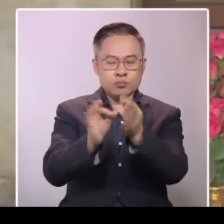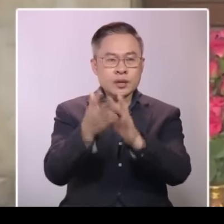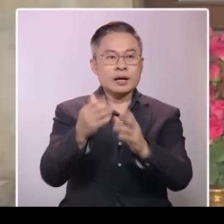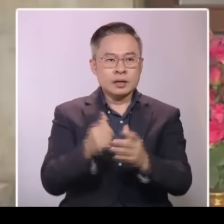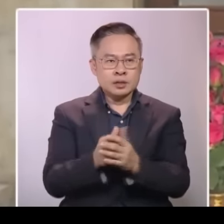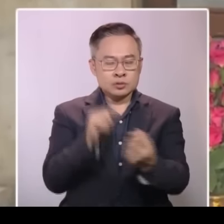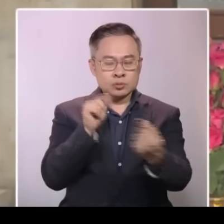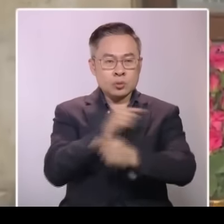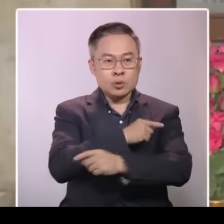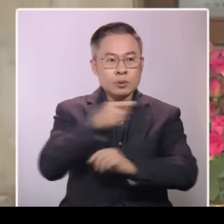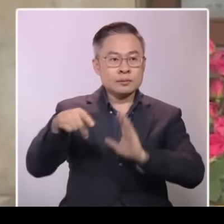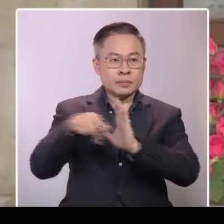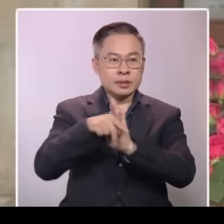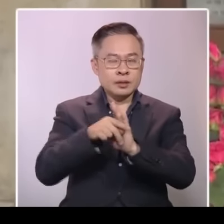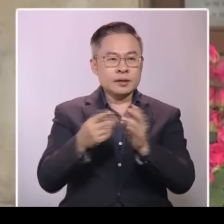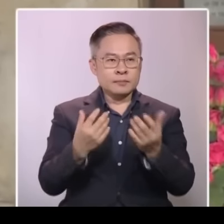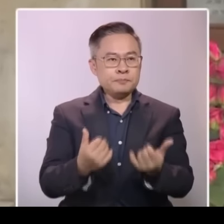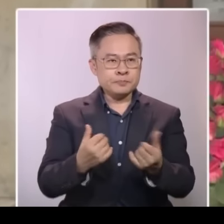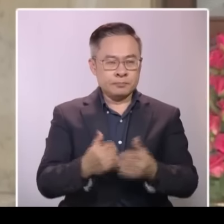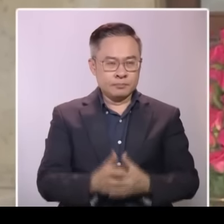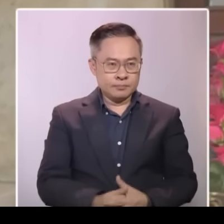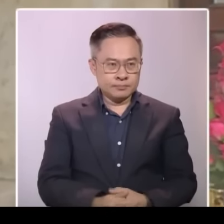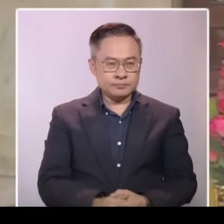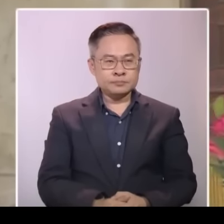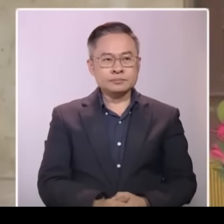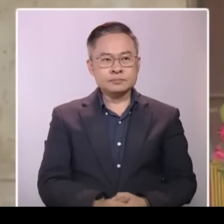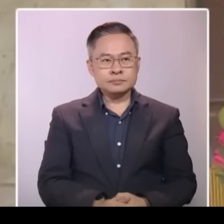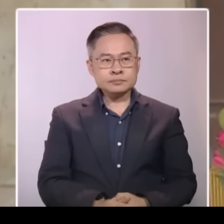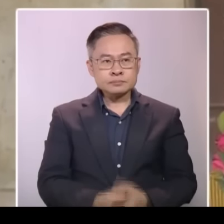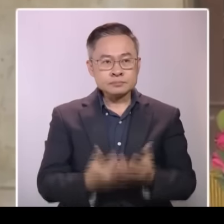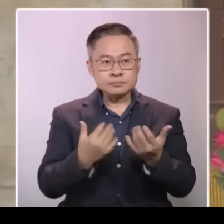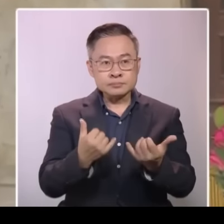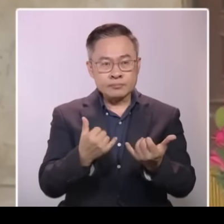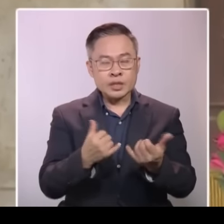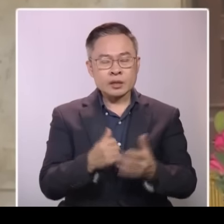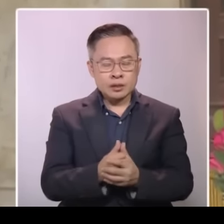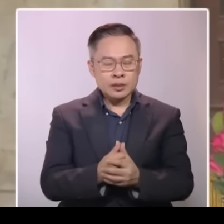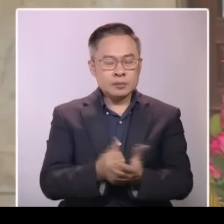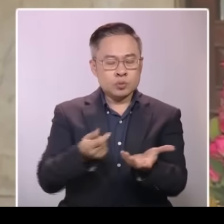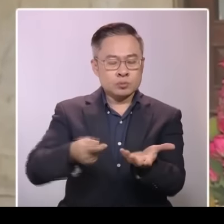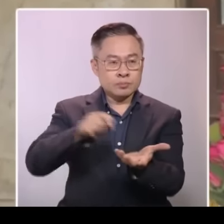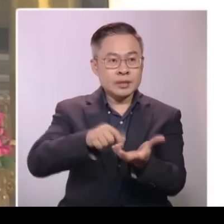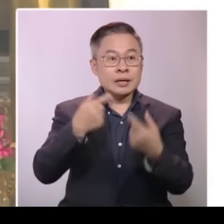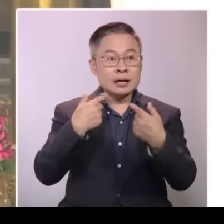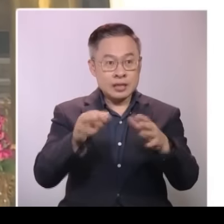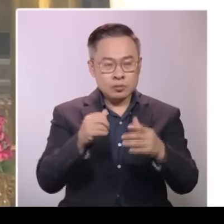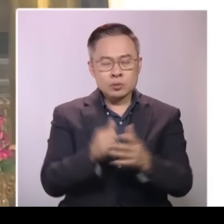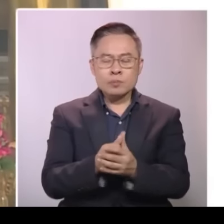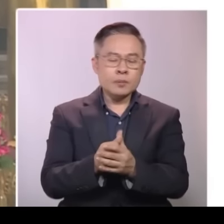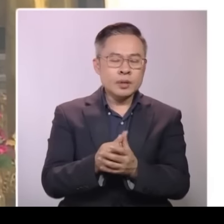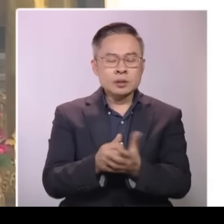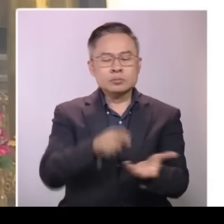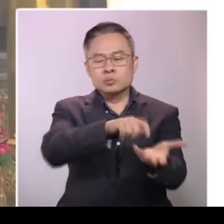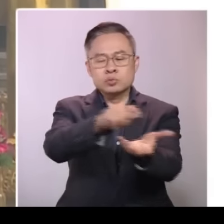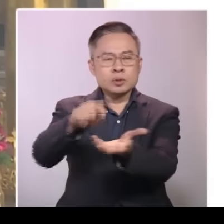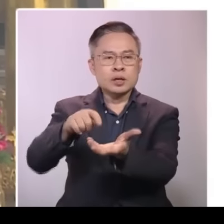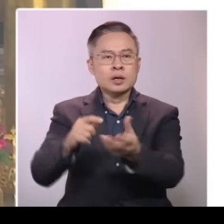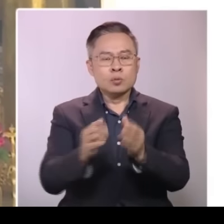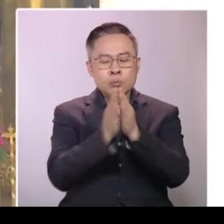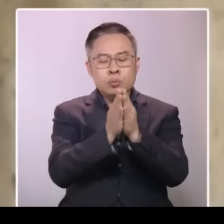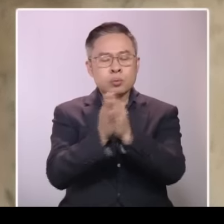กิดวันพฤหัสบดีเนี่ยเขาว่าเป็นวันแข็งด้วยนะแล้วก็นี่นะครับแล้วก็เติมน้ำมันตะเกียงลงในอ่างสะเดาะเคราะห์ด้วยซึ่ง